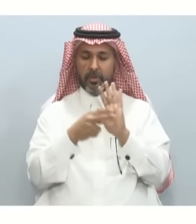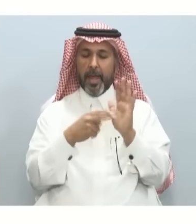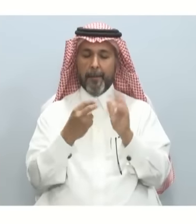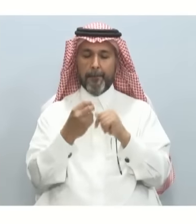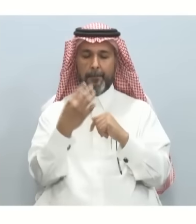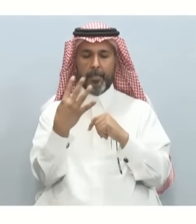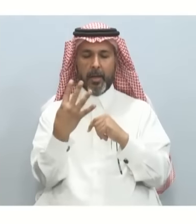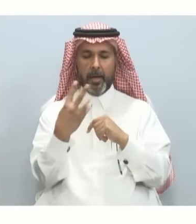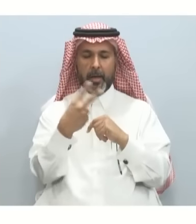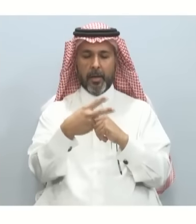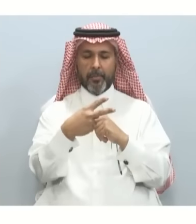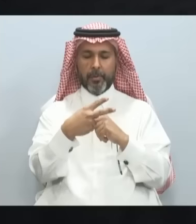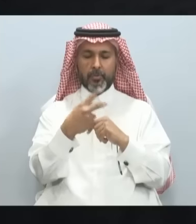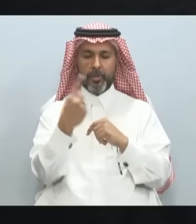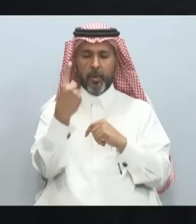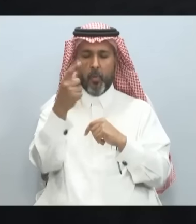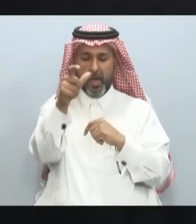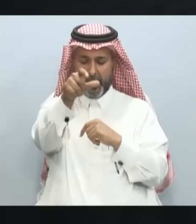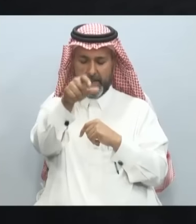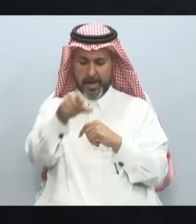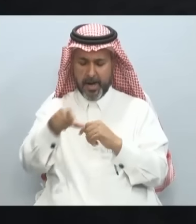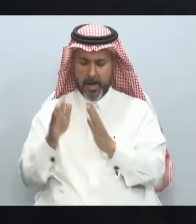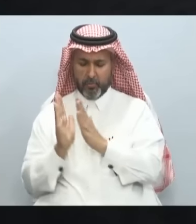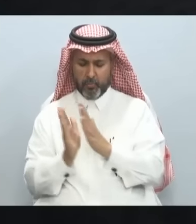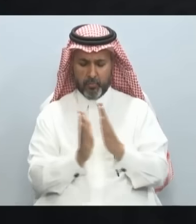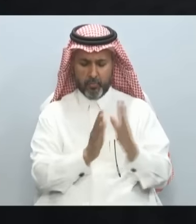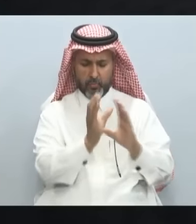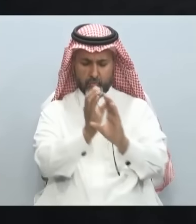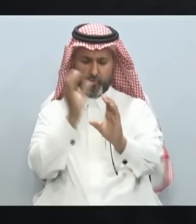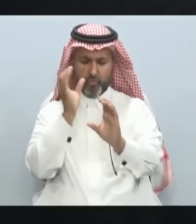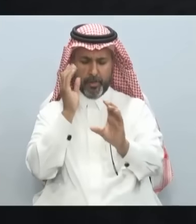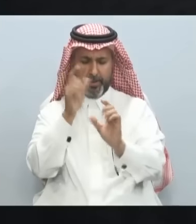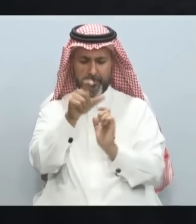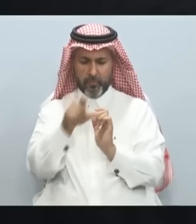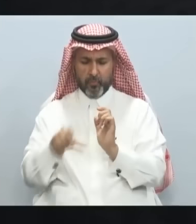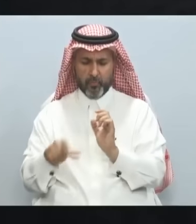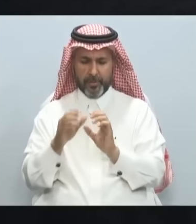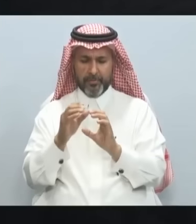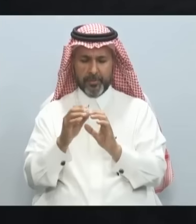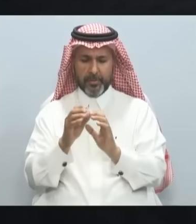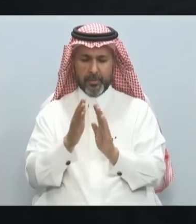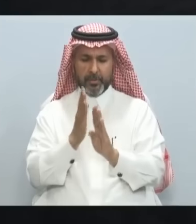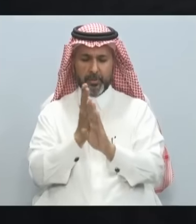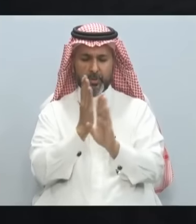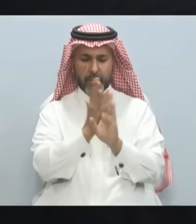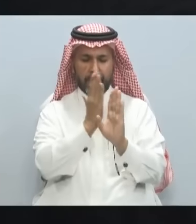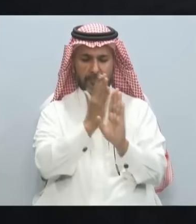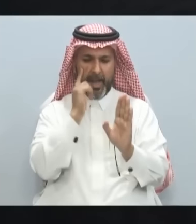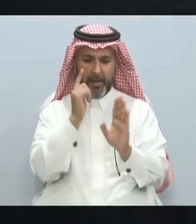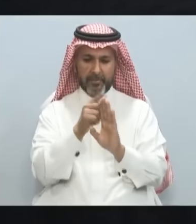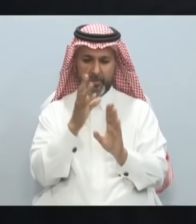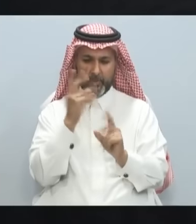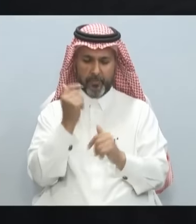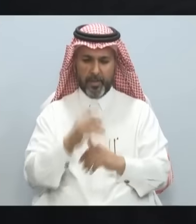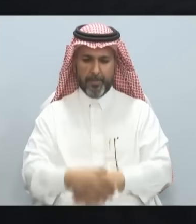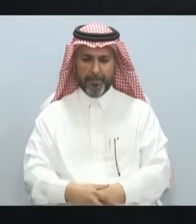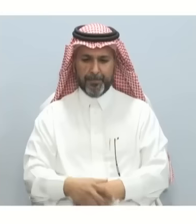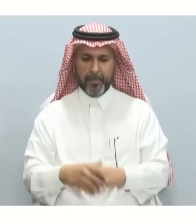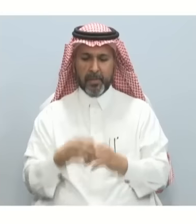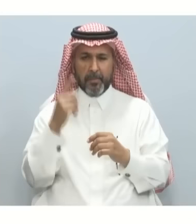اذا صفا واحدا به 24 طاوله هذه طريقه طريقه اخرى